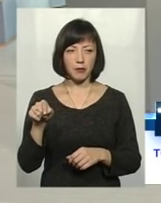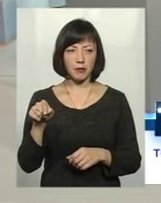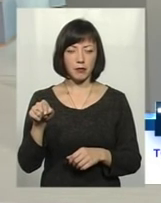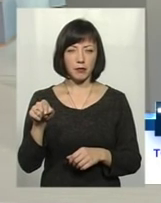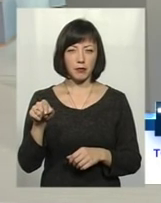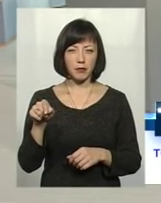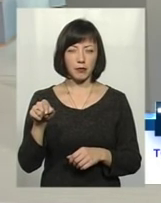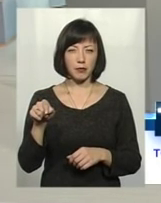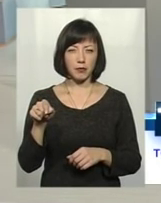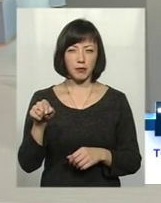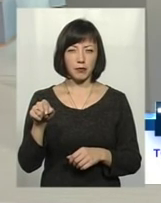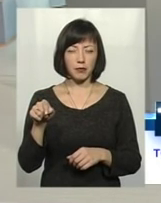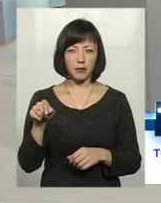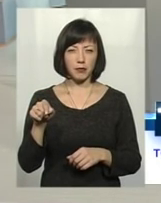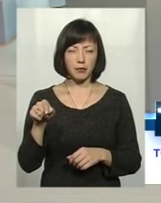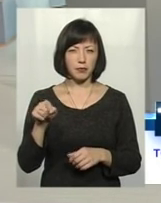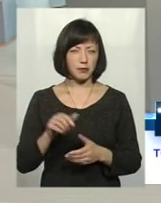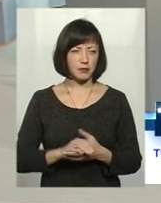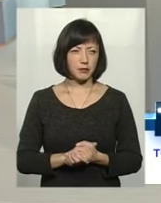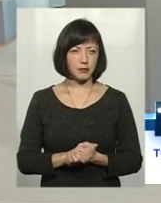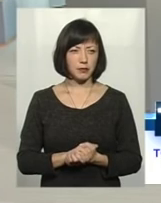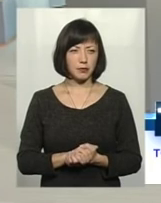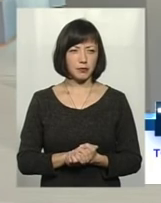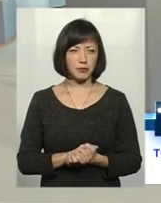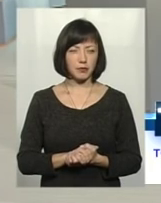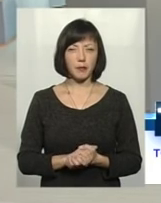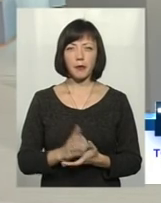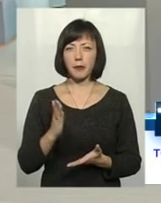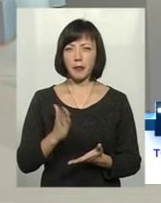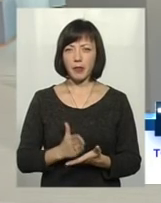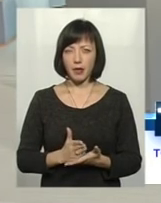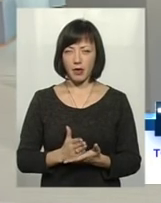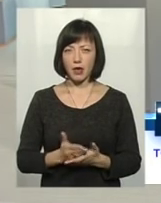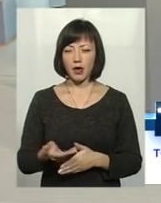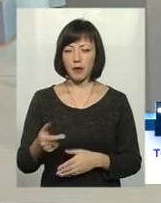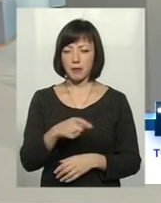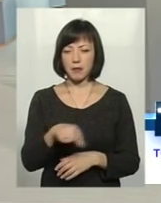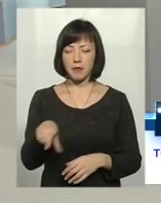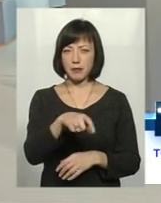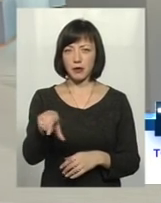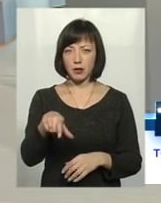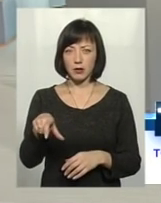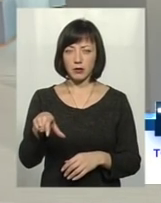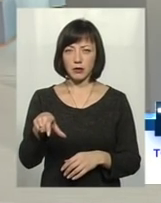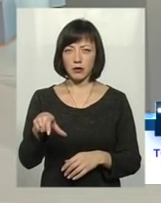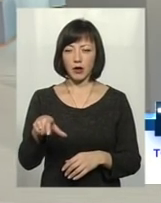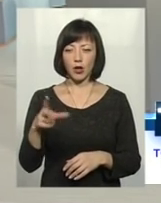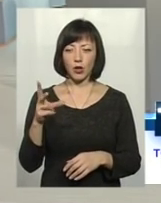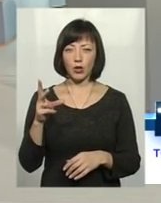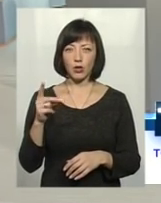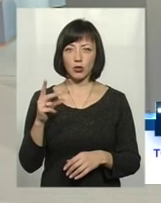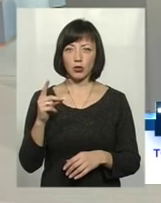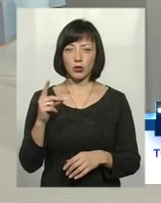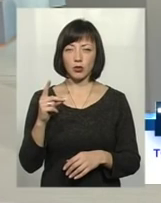на парах дорога реалізований пішохідний перехід. На одній стороні не намальований.